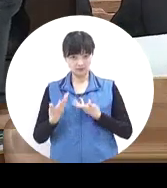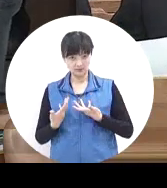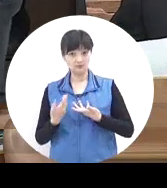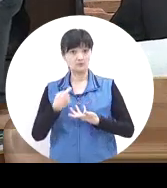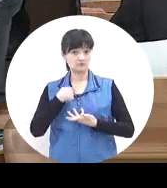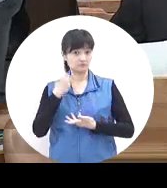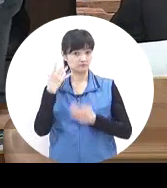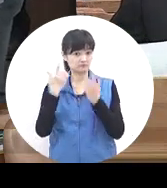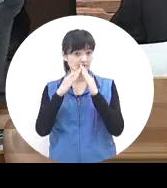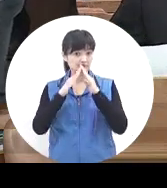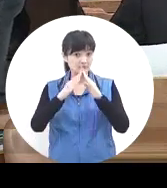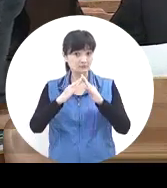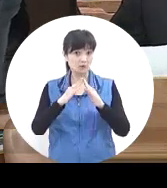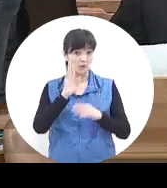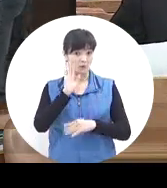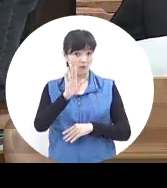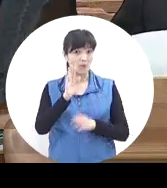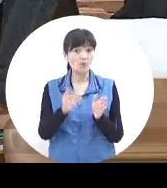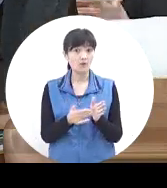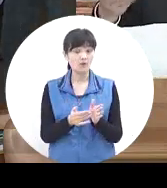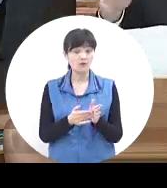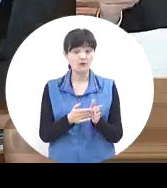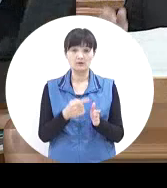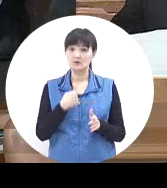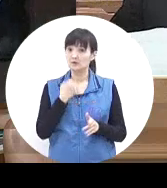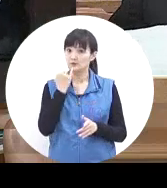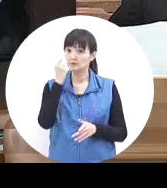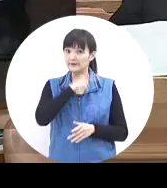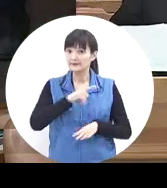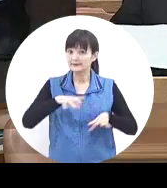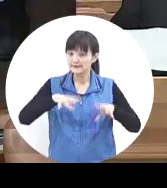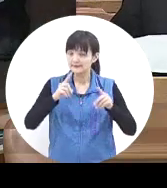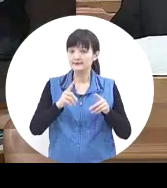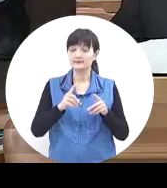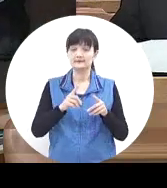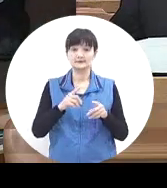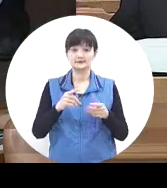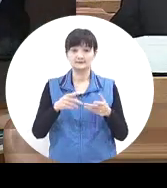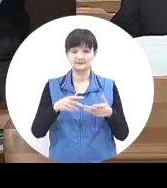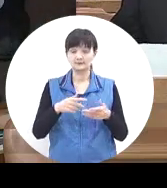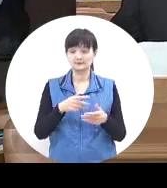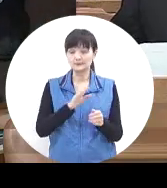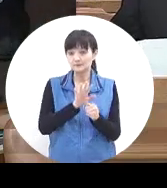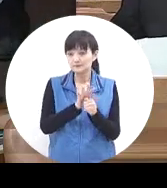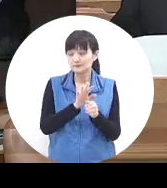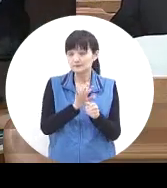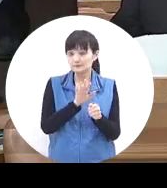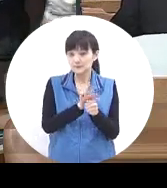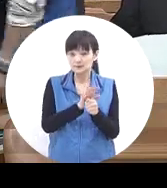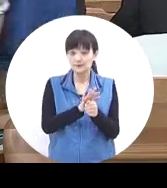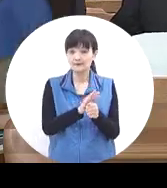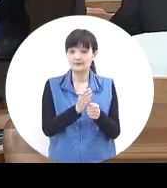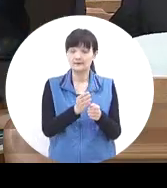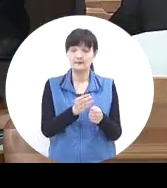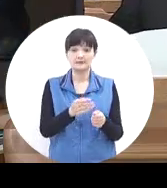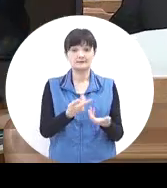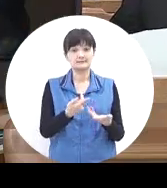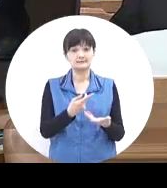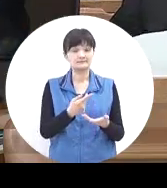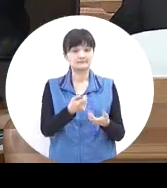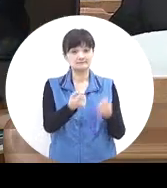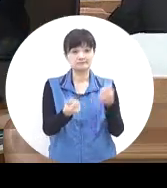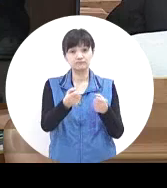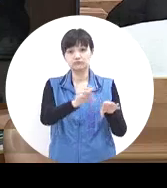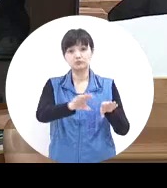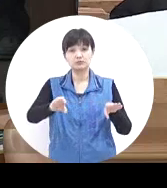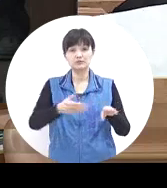面，先来让我们做停车使用，那可用使用者付费，因为现在已经造成了目前